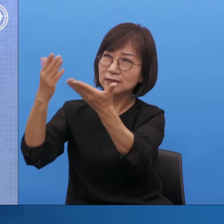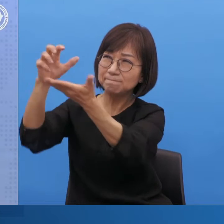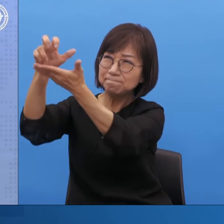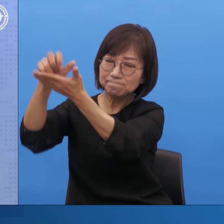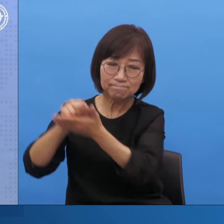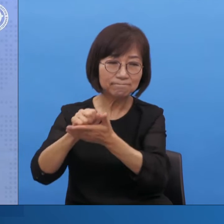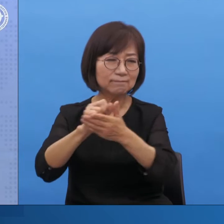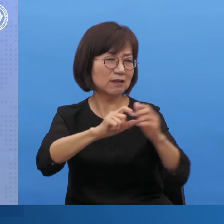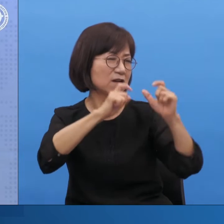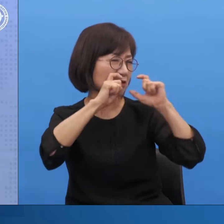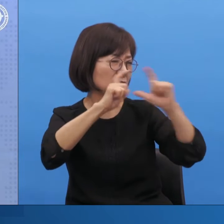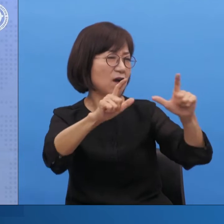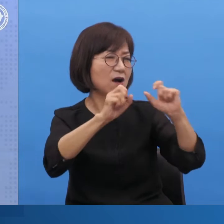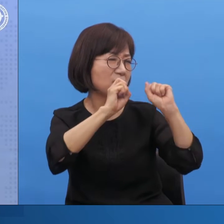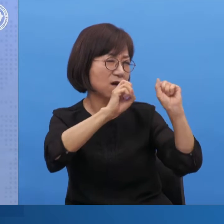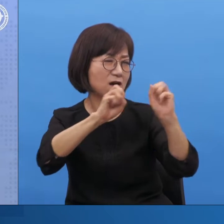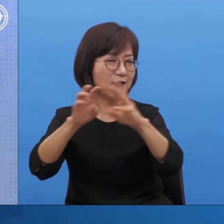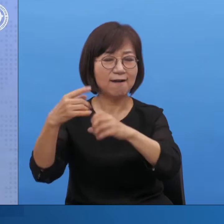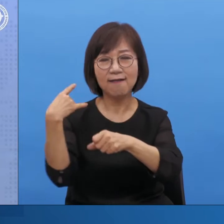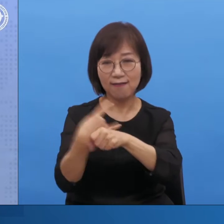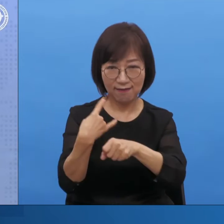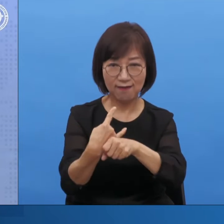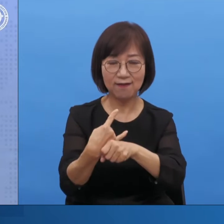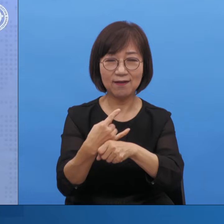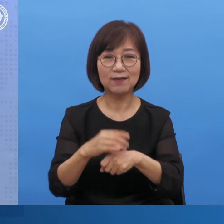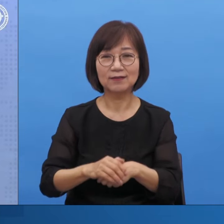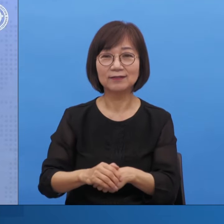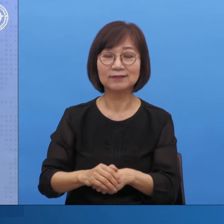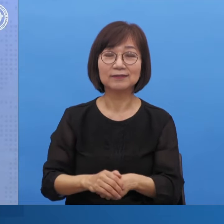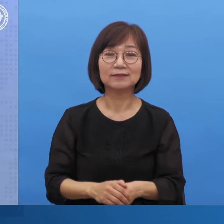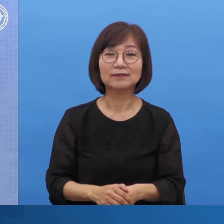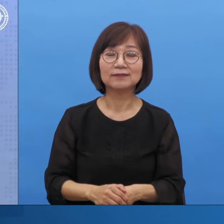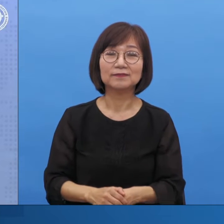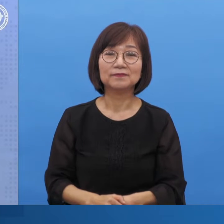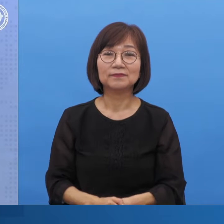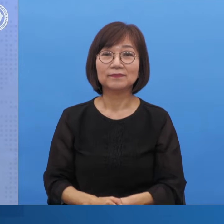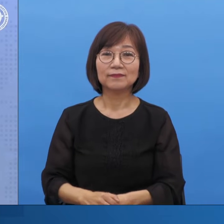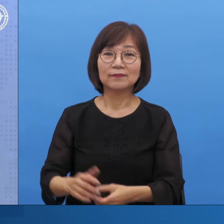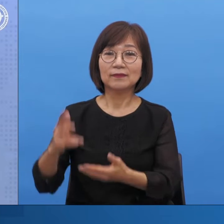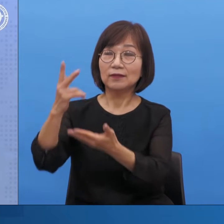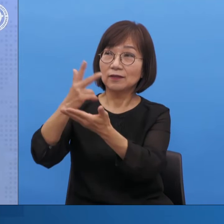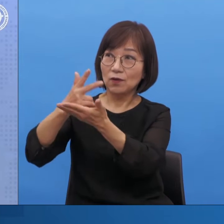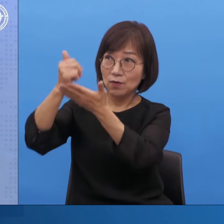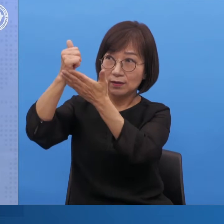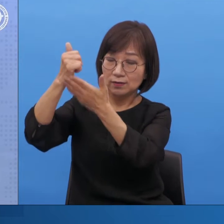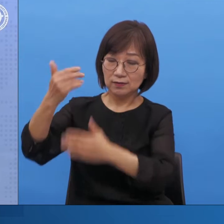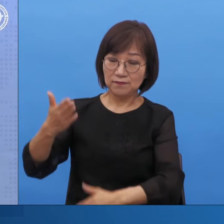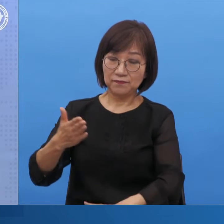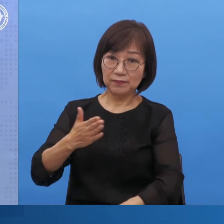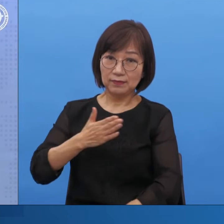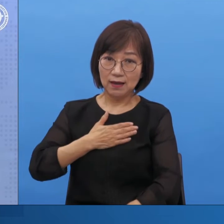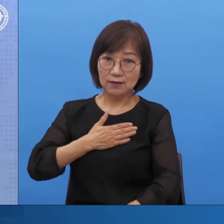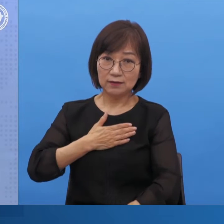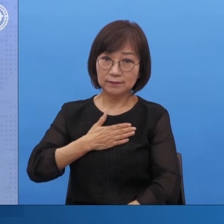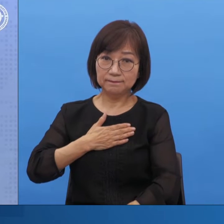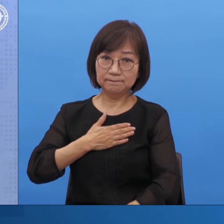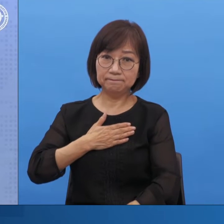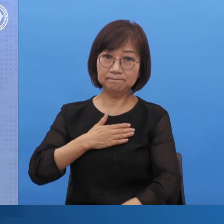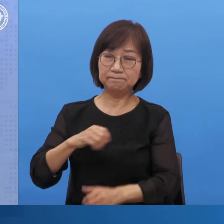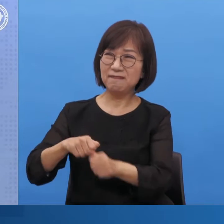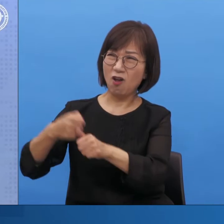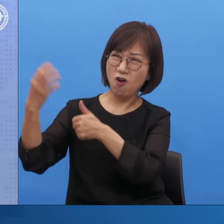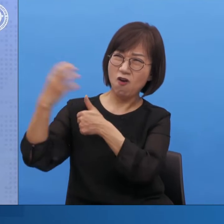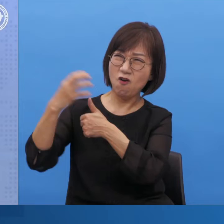I shall live and recount the deeds of the Lord. 여호와께서 나를 경책하실수도 죽음에